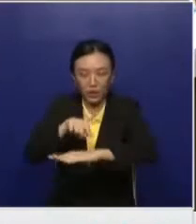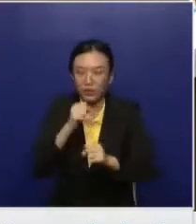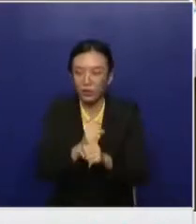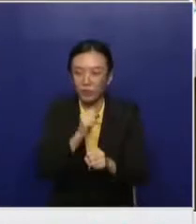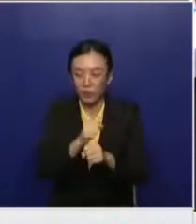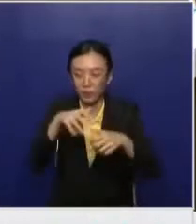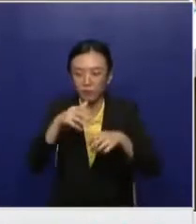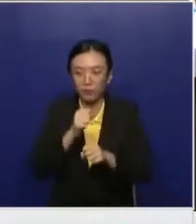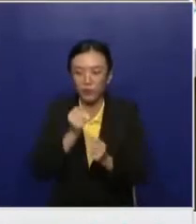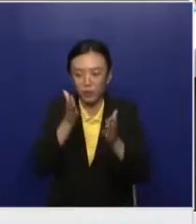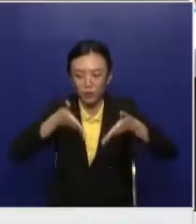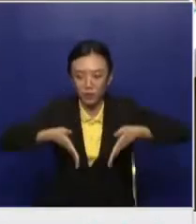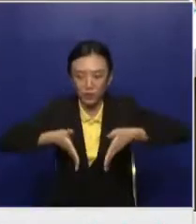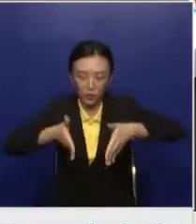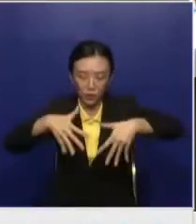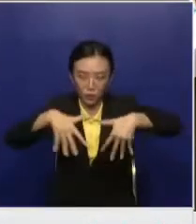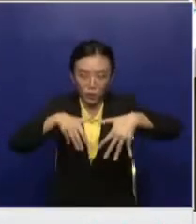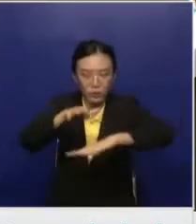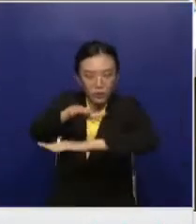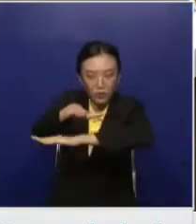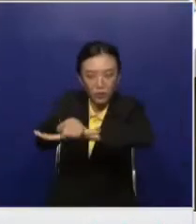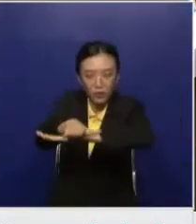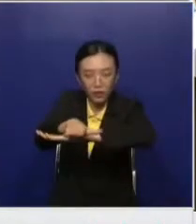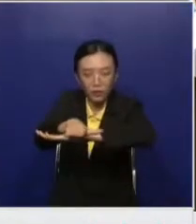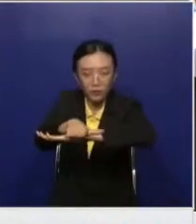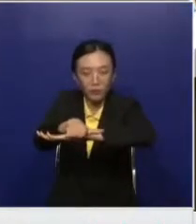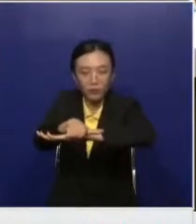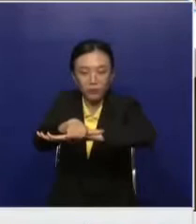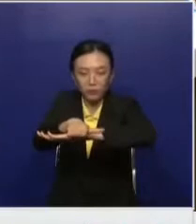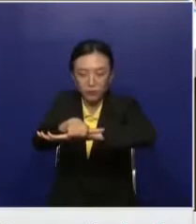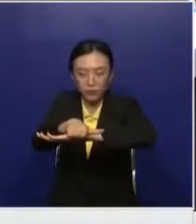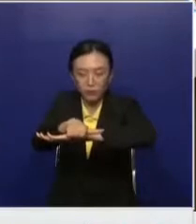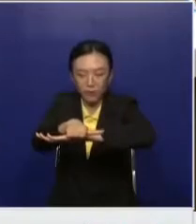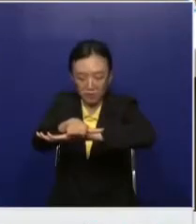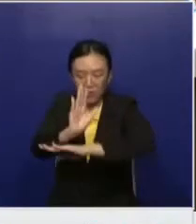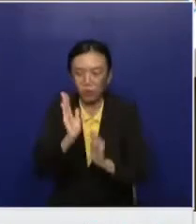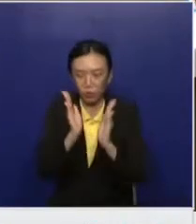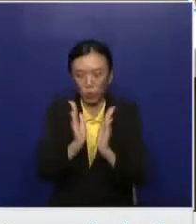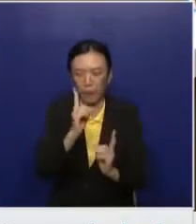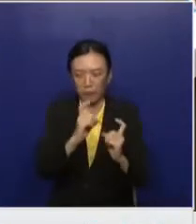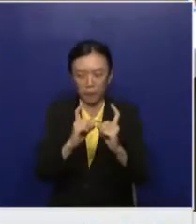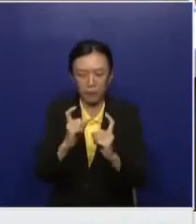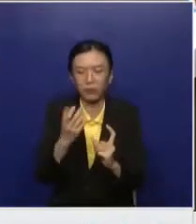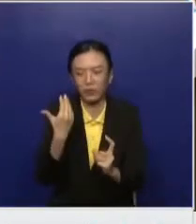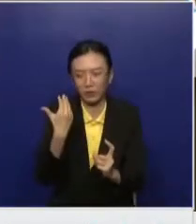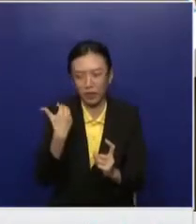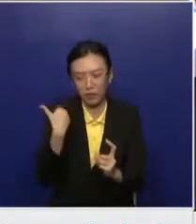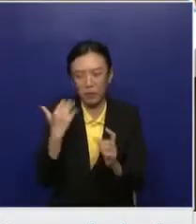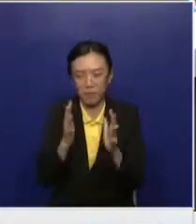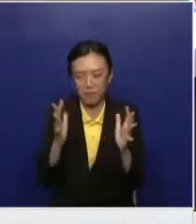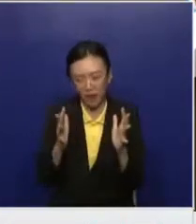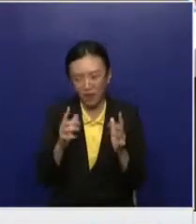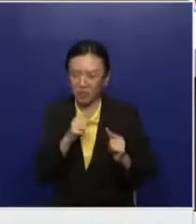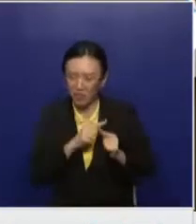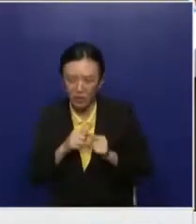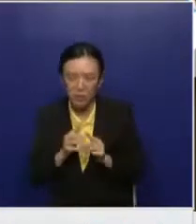บทซึ่งเป็นจุดตัดเนี่ยครับจะมีผู้สังเวยเสียชีวิตบาดเจ็บจำนวนมากนะครับจน